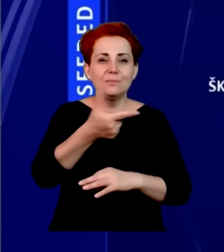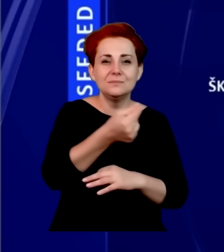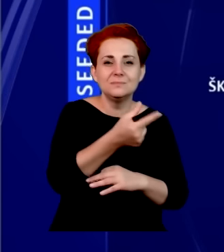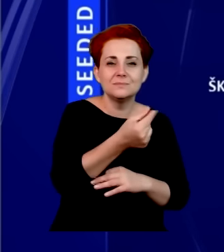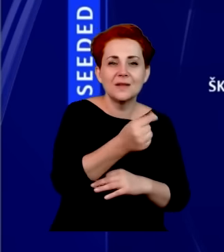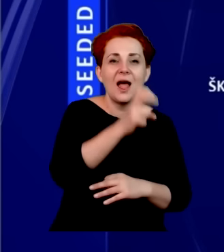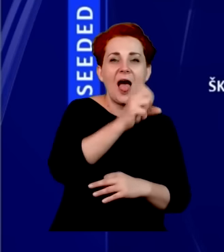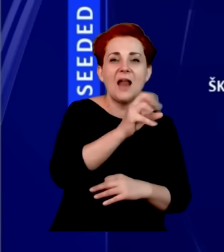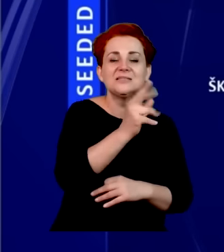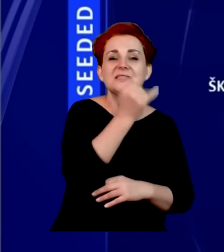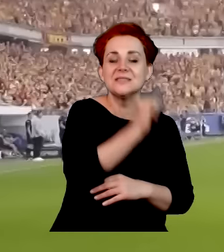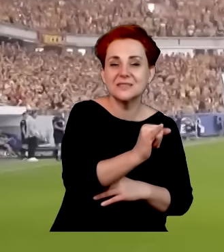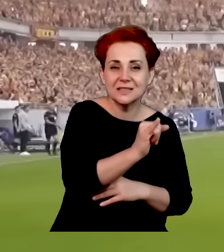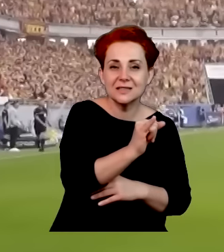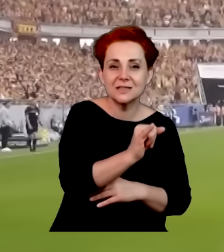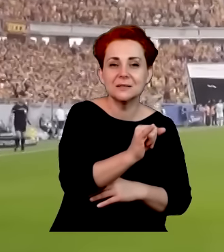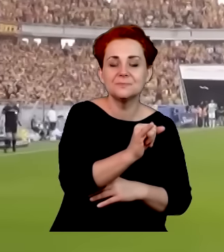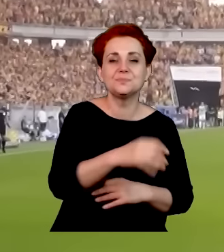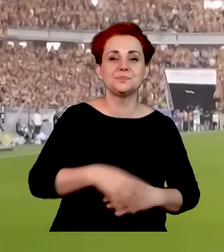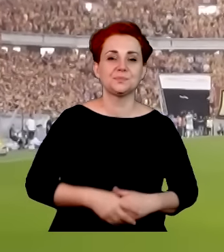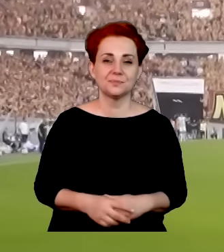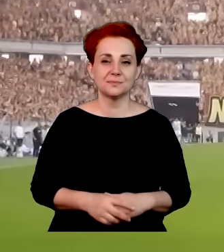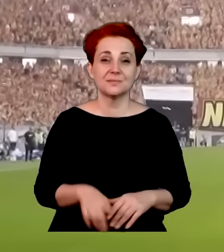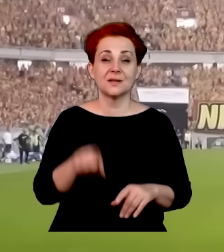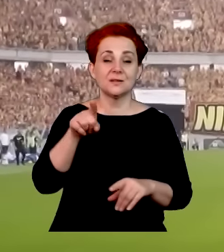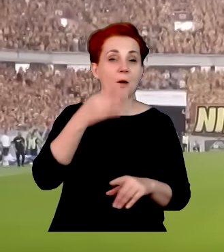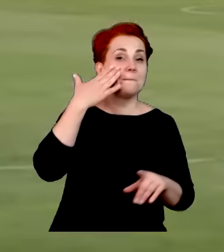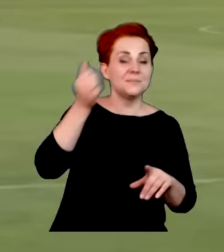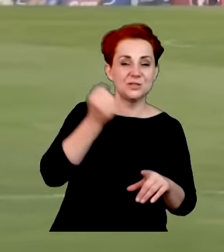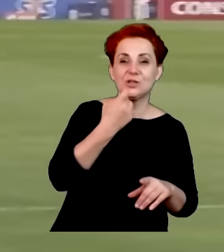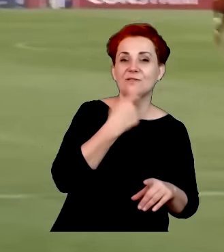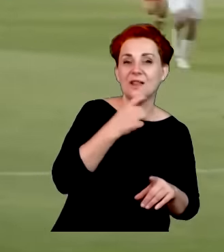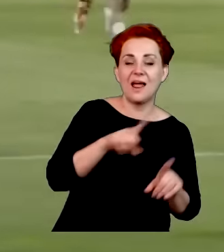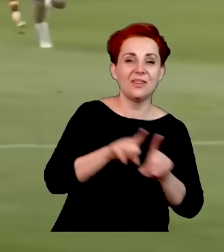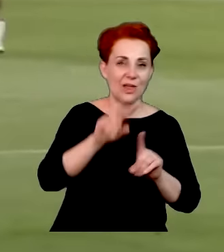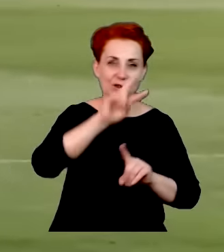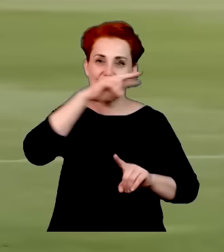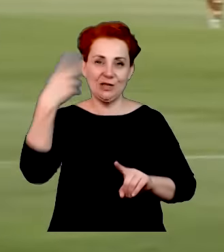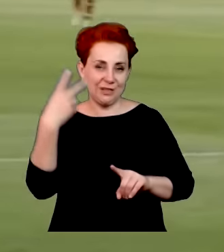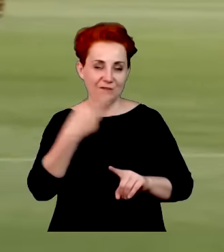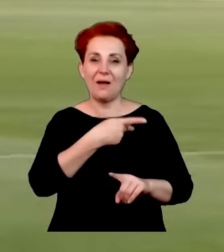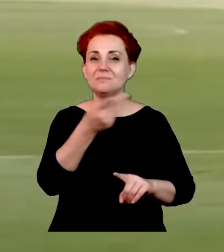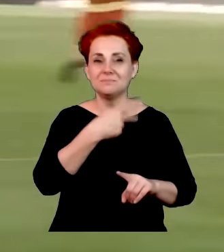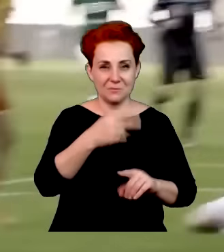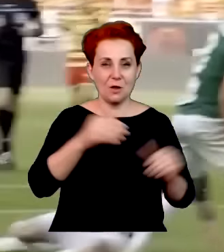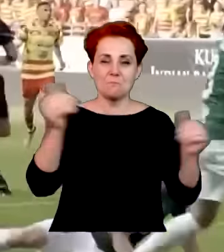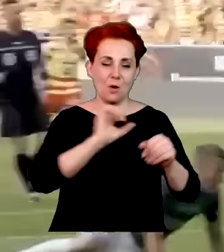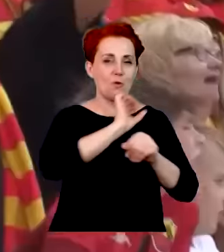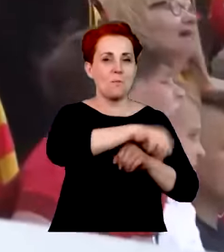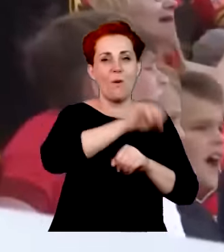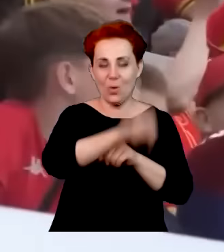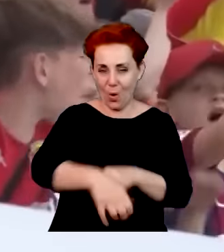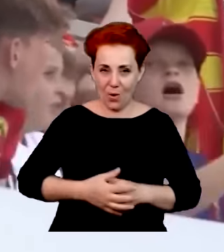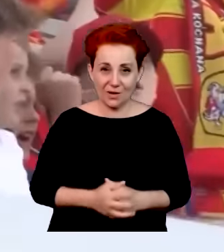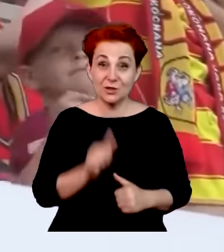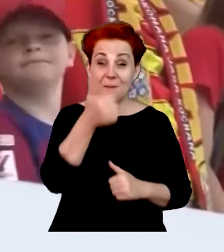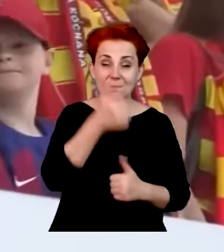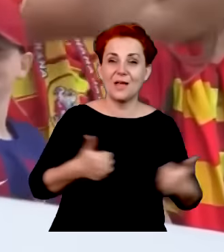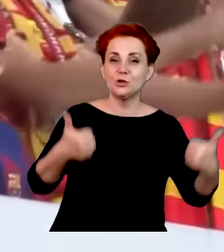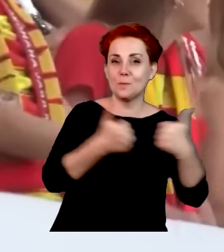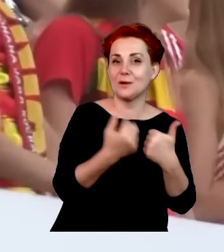Helsinki, FK Panevėžys. Zarówno mistrzowie Finlandii, jak i Litwy są zdecydowanie w zasięgu Jagi. Pierwszy mecz drugiej rundy eliminacji